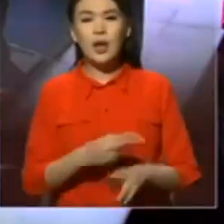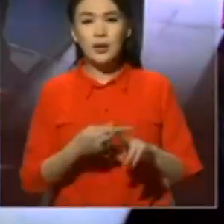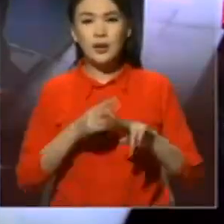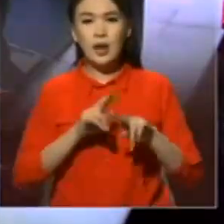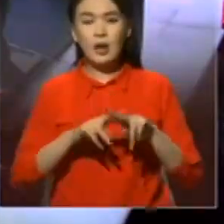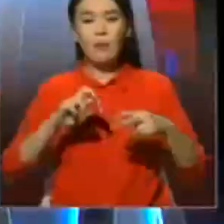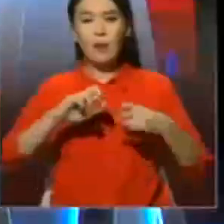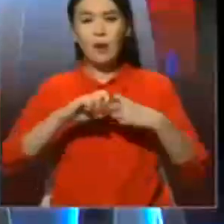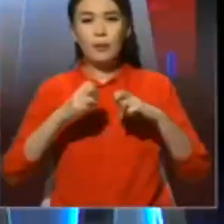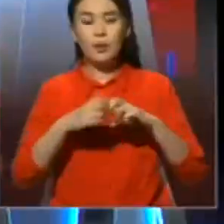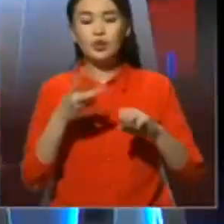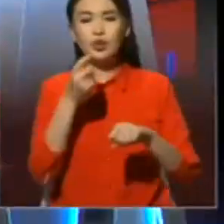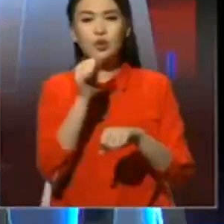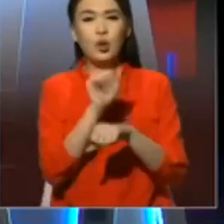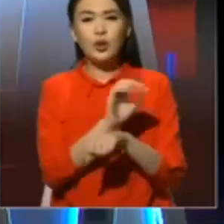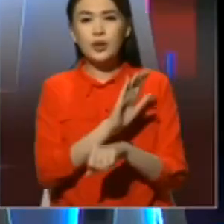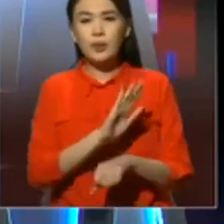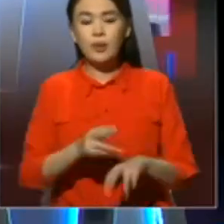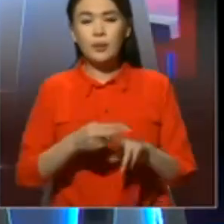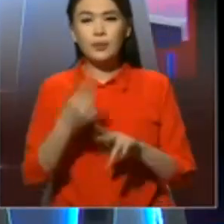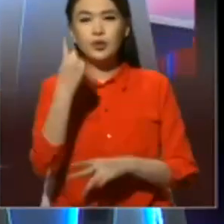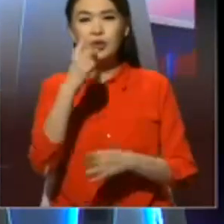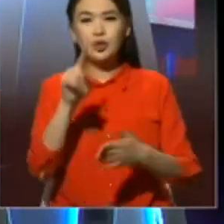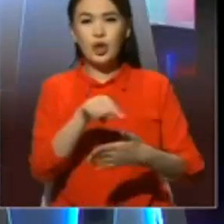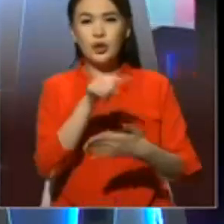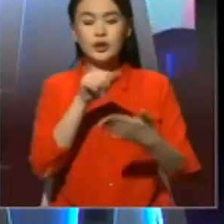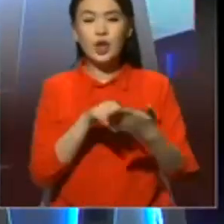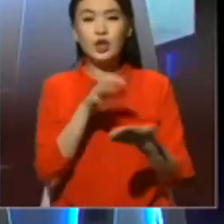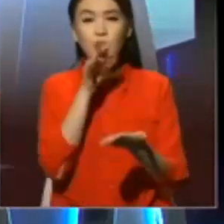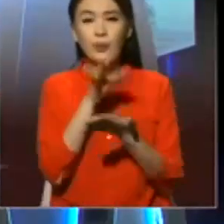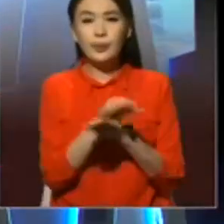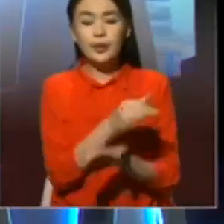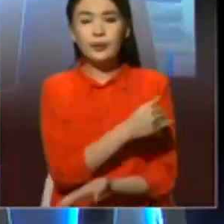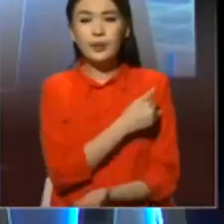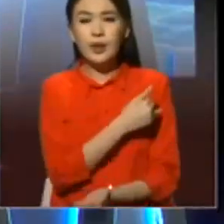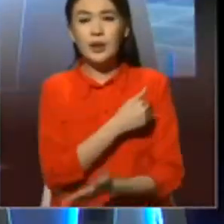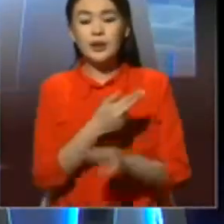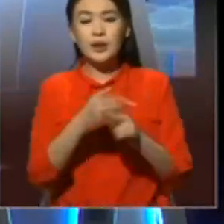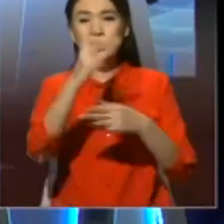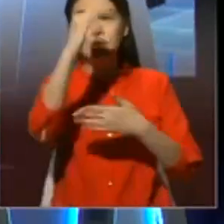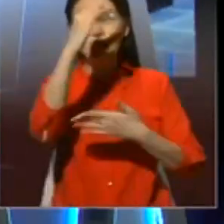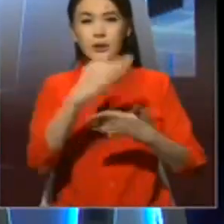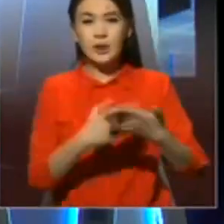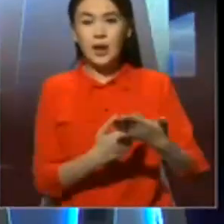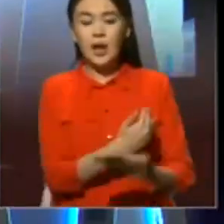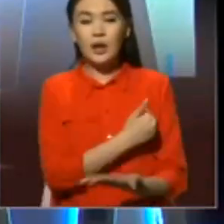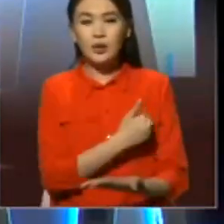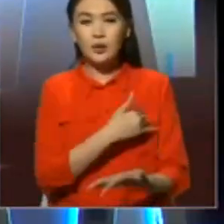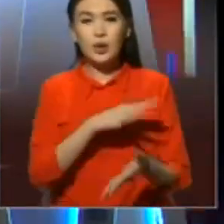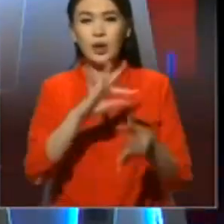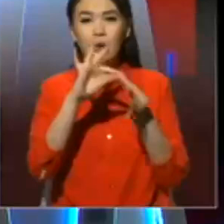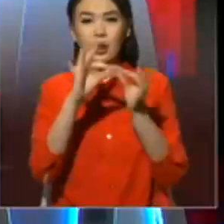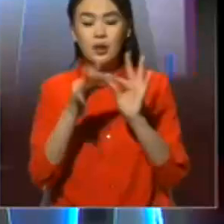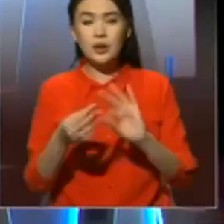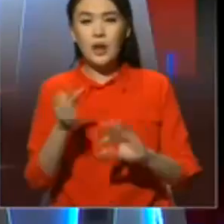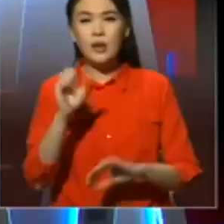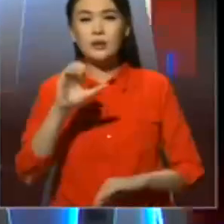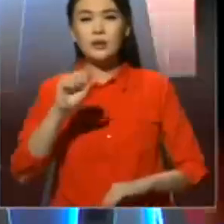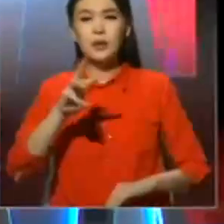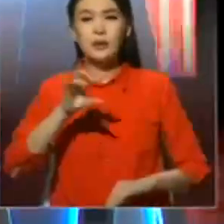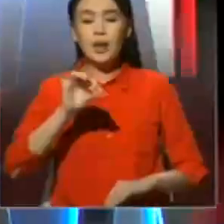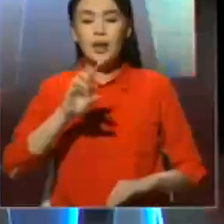Мәселелерге тоқталмай тұрып, сіздің бірінші сұрағыңызға жауап бере кетсем. Өйткені барлығы бір тізбекте тұрған нәрселер. Ассамблея не үшін